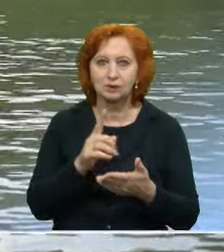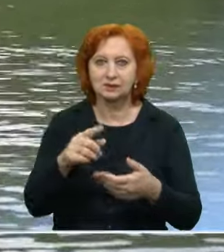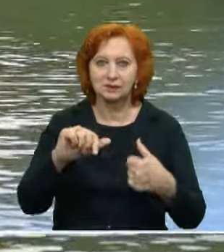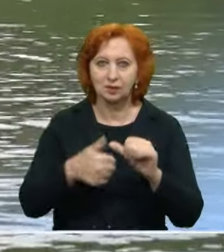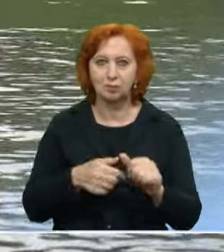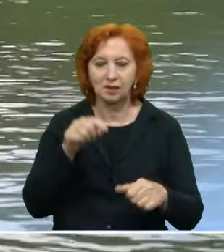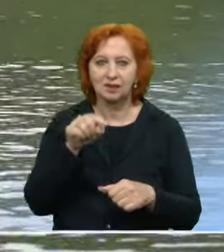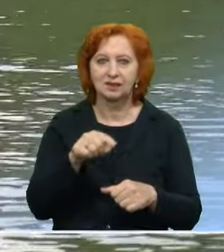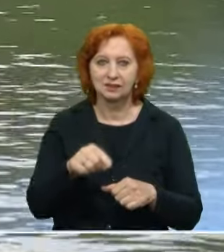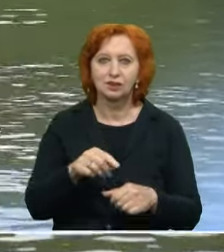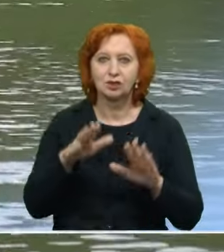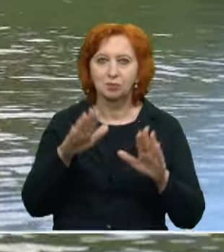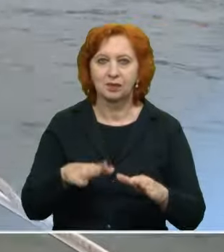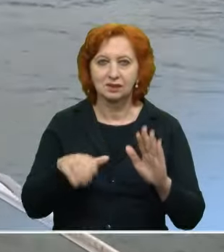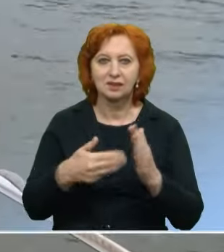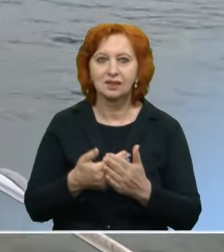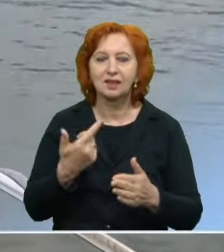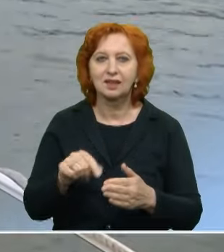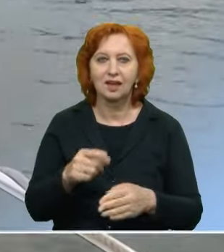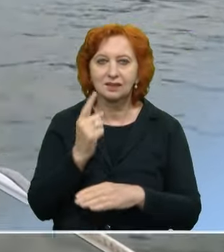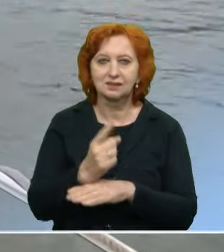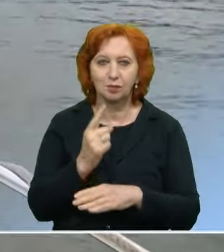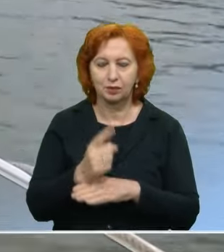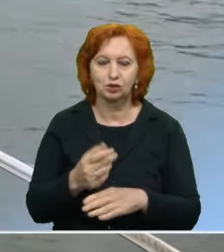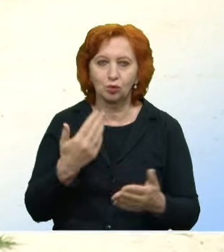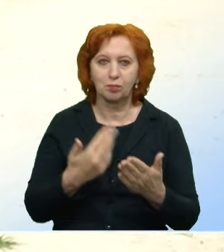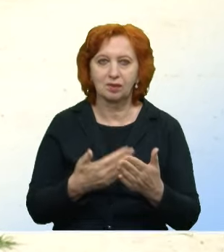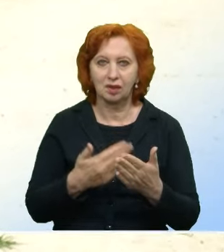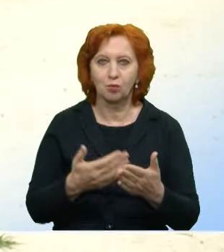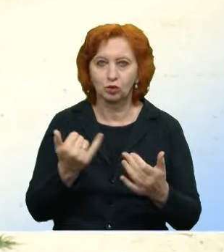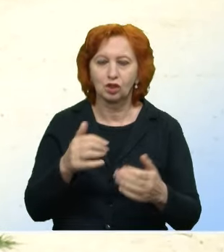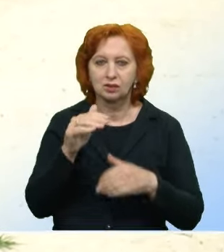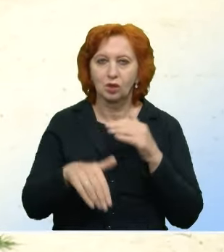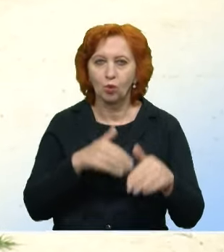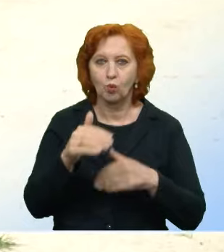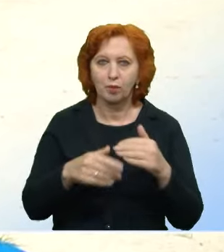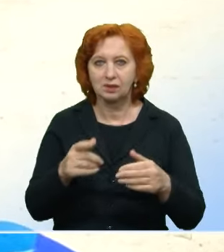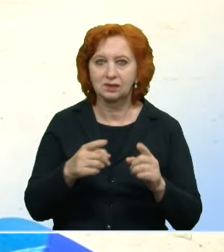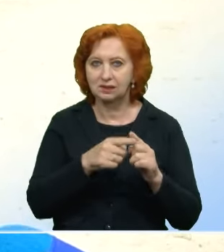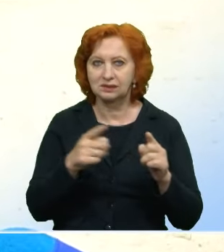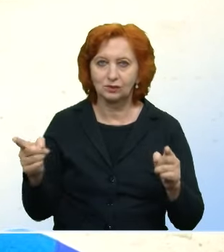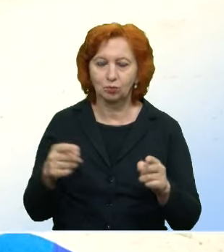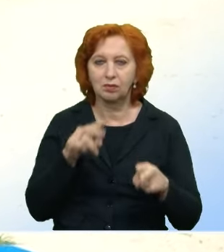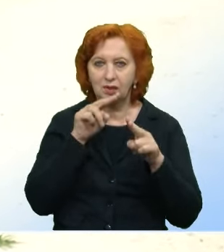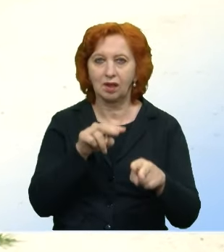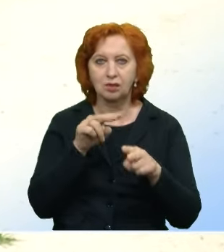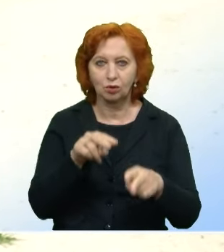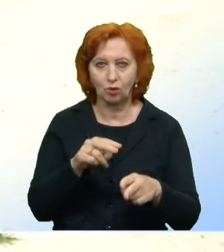около 1000 мест, где купание запрещено. Вопросы прохождения купального сезона в Ростовской области держим на особом